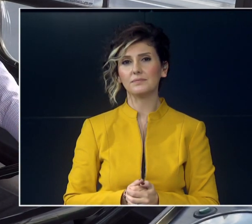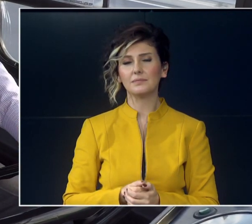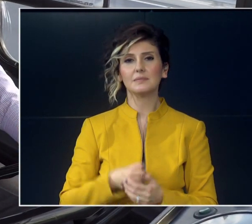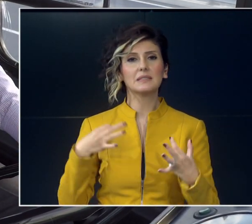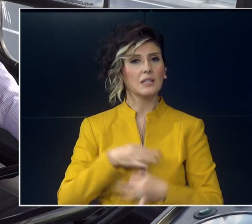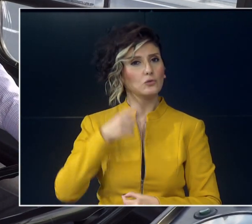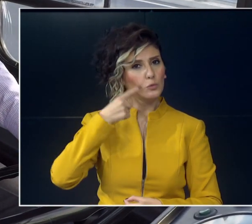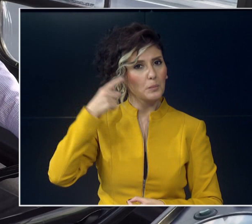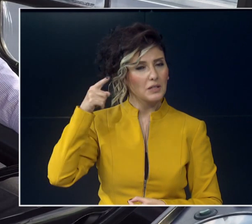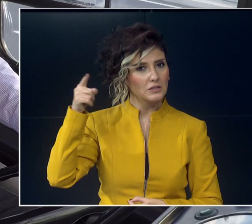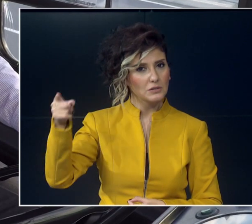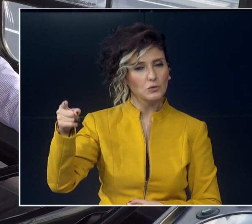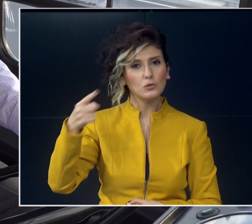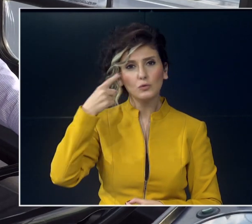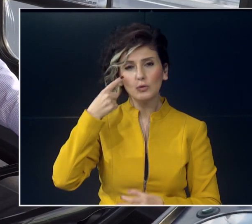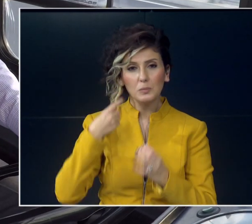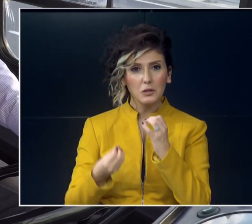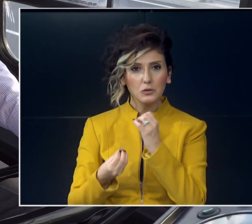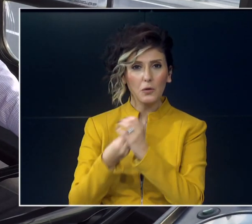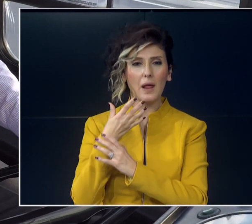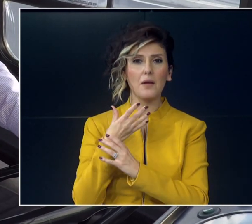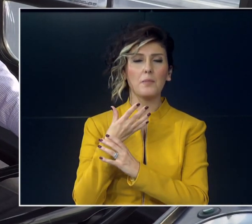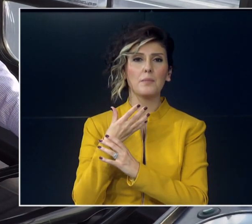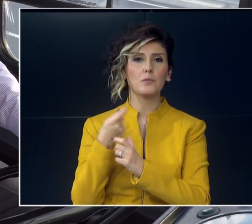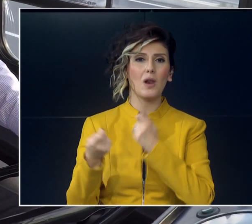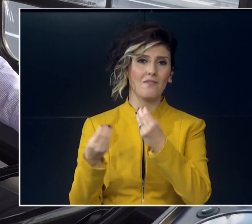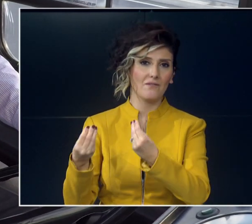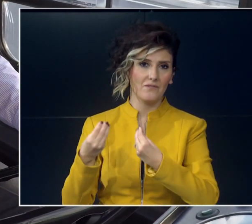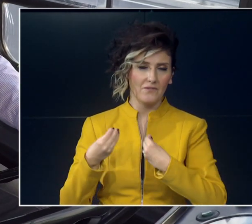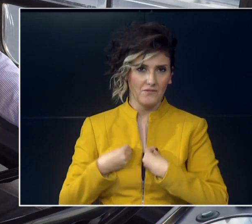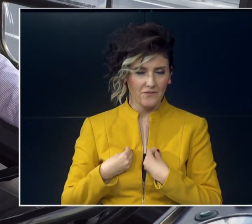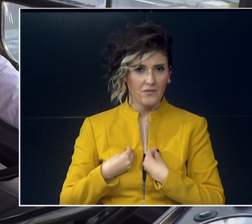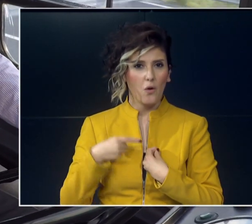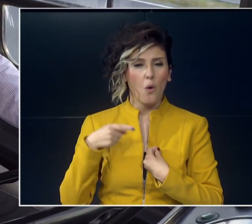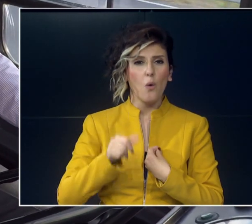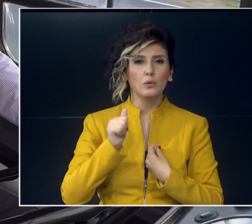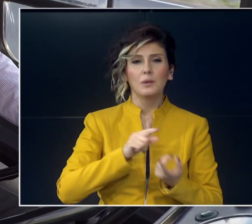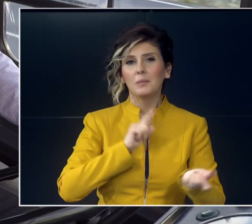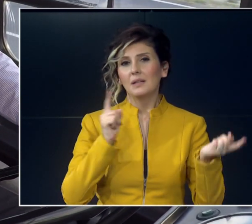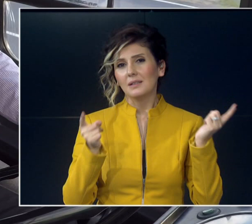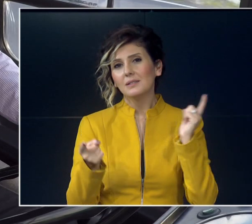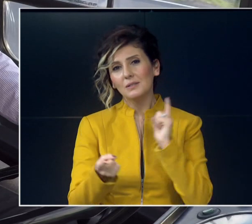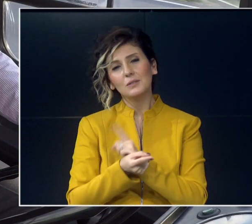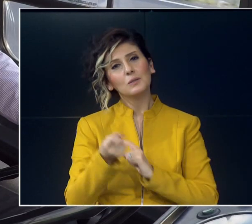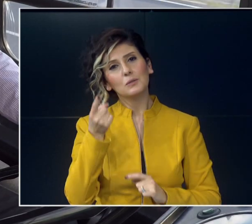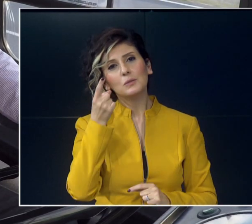Sayın Cumhurbaşkanımız hükümeti kurma görevini verdi. O günden beri de işte